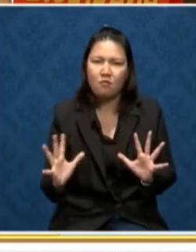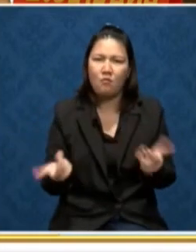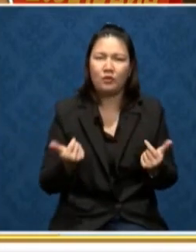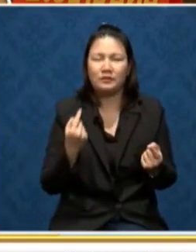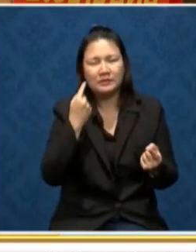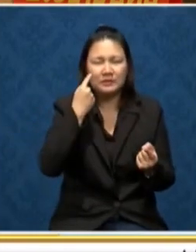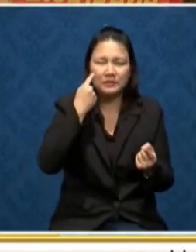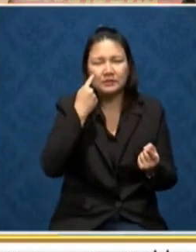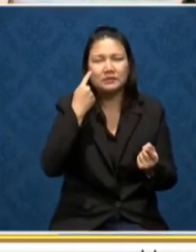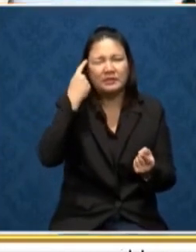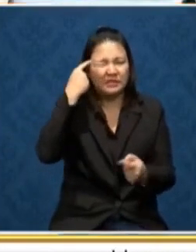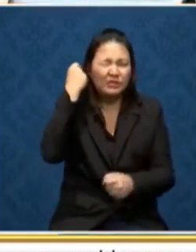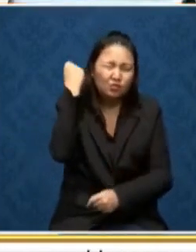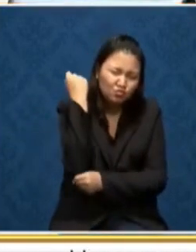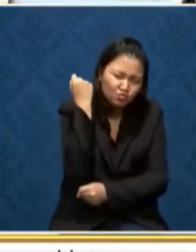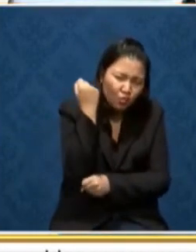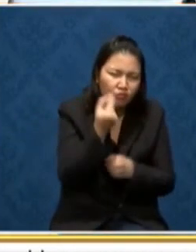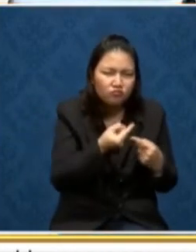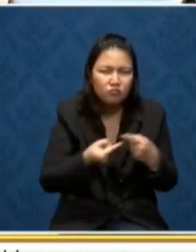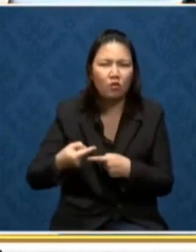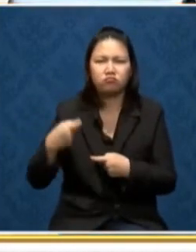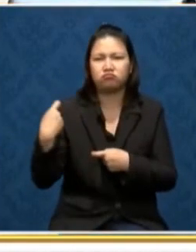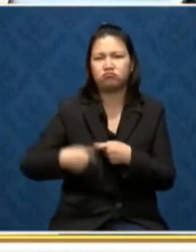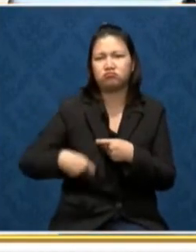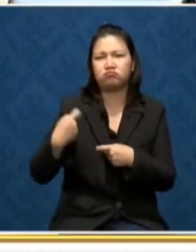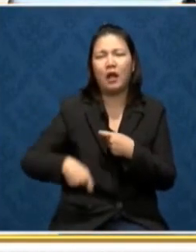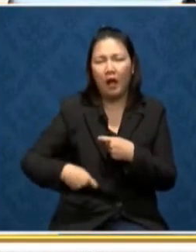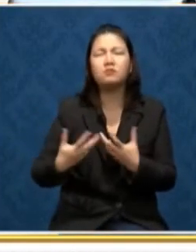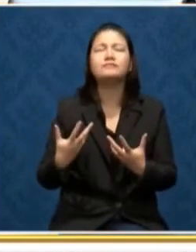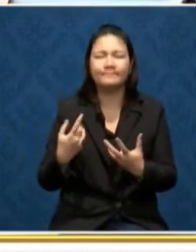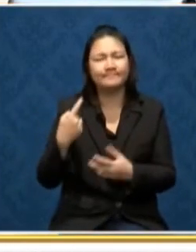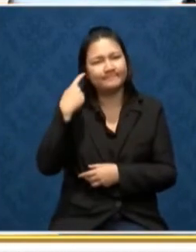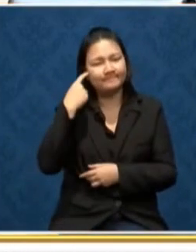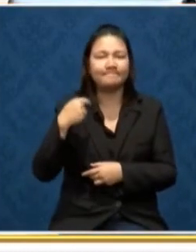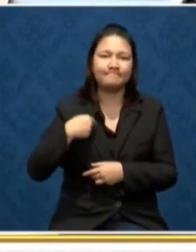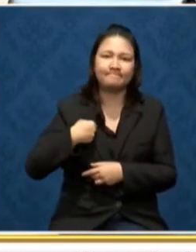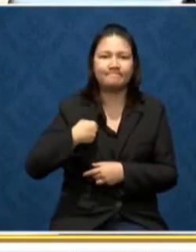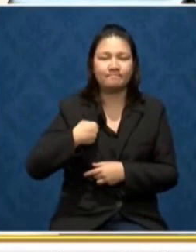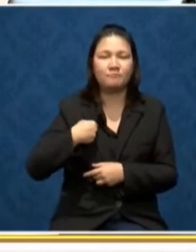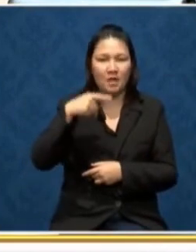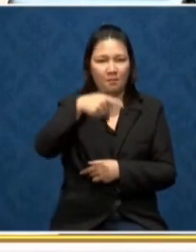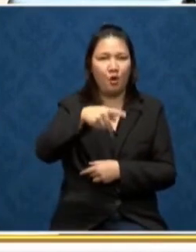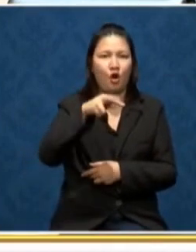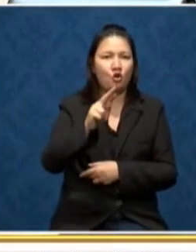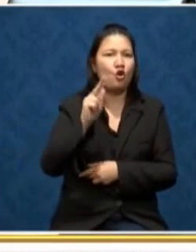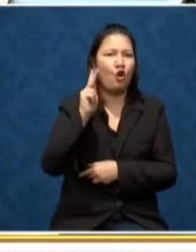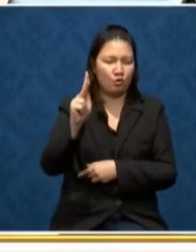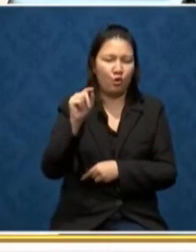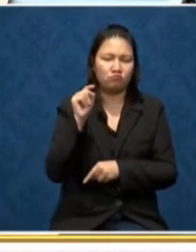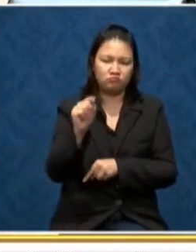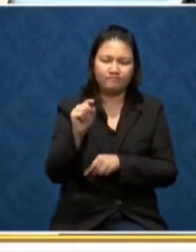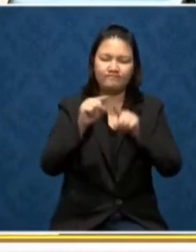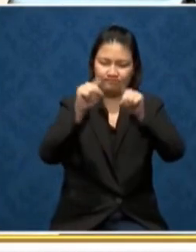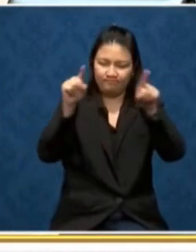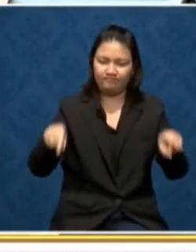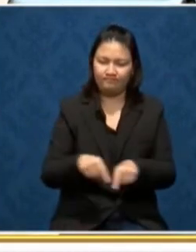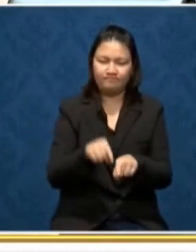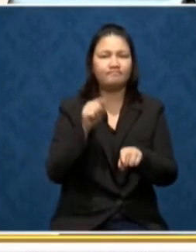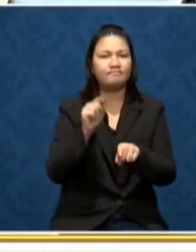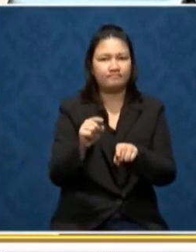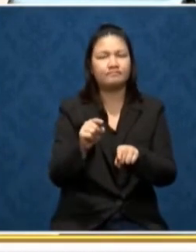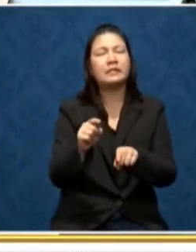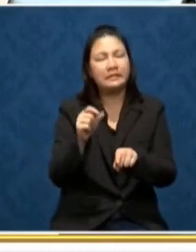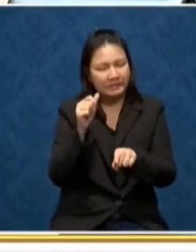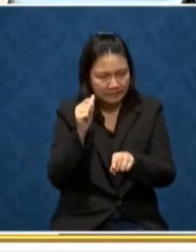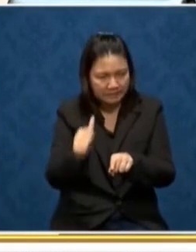นี่จงเป็เรื่องทสำคญที่สุดธรรมทานครัผมมีความเห็นชอบทจะมีพรรกรหรอกฎหมายด้านอาชกรรมทางเทคโนโยี